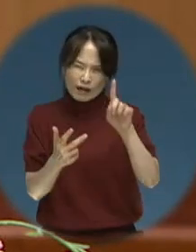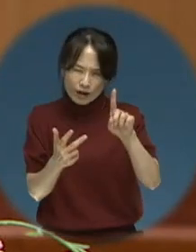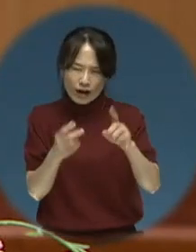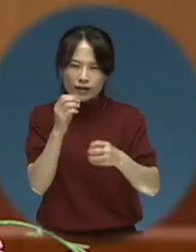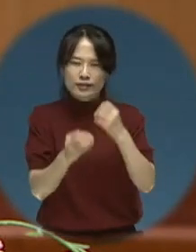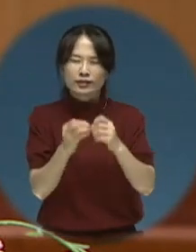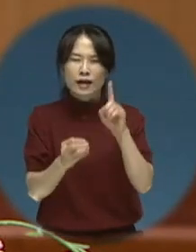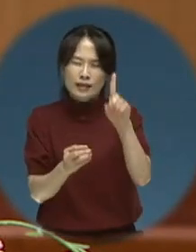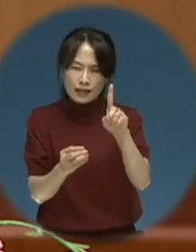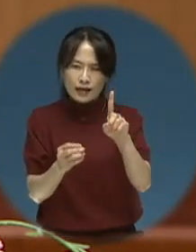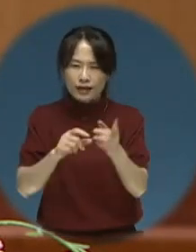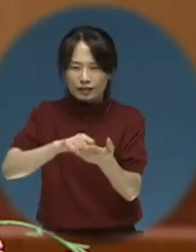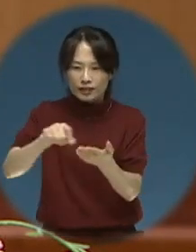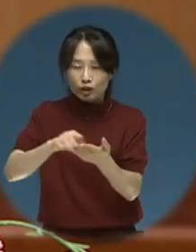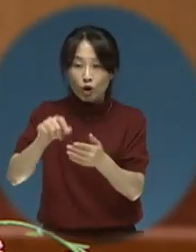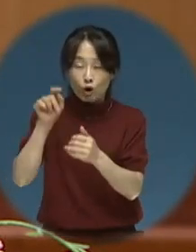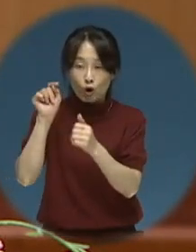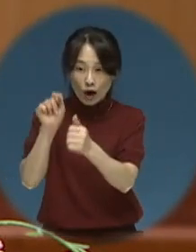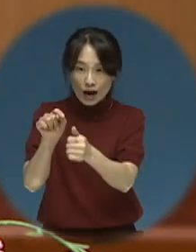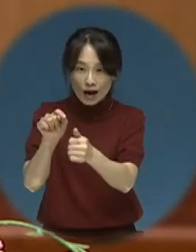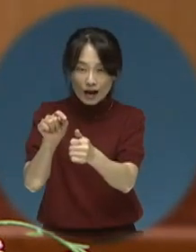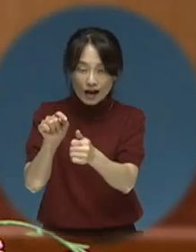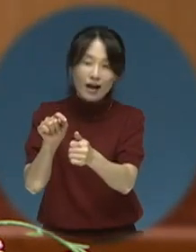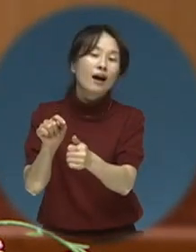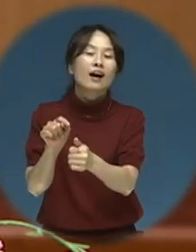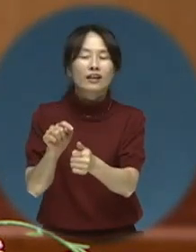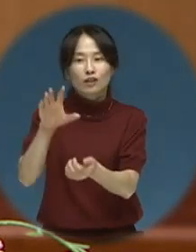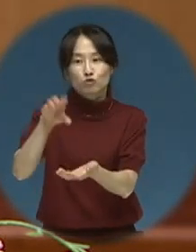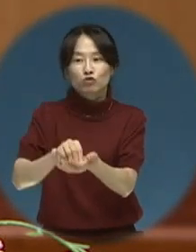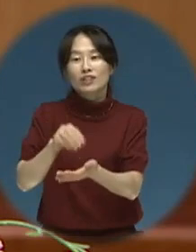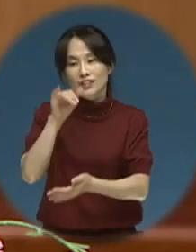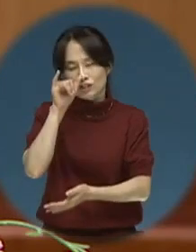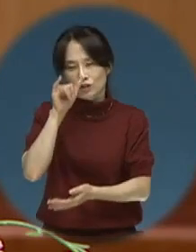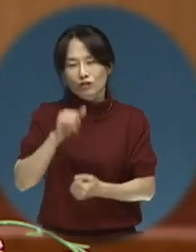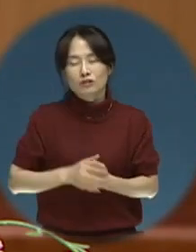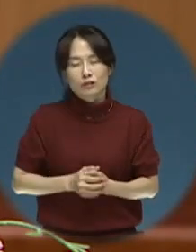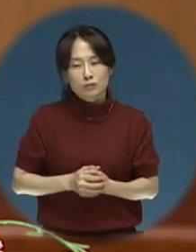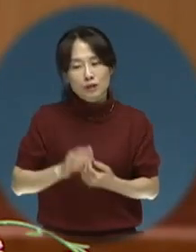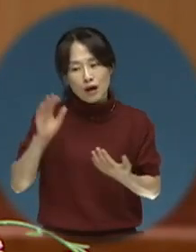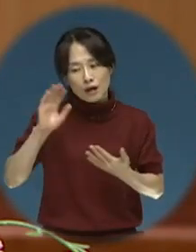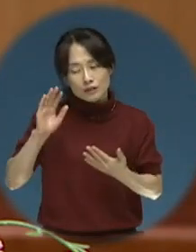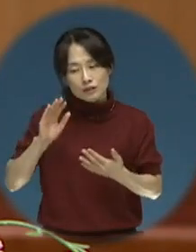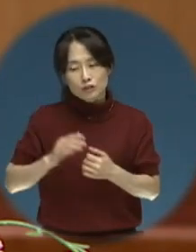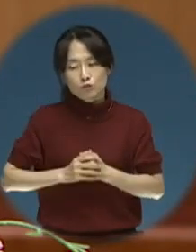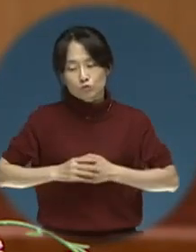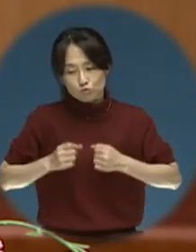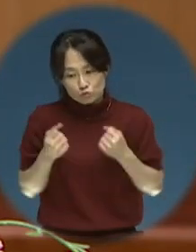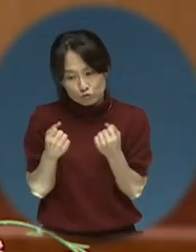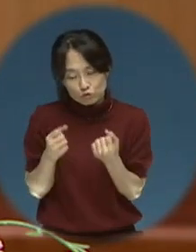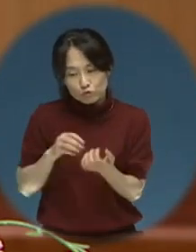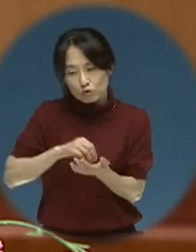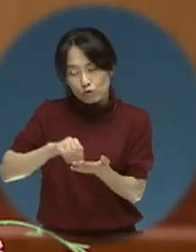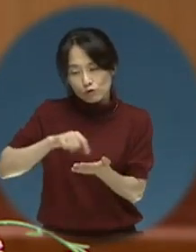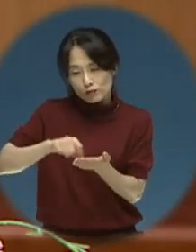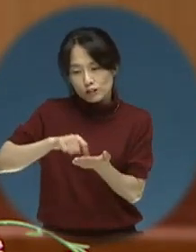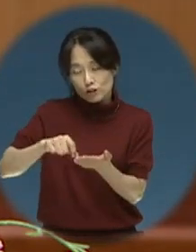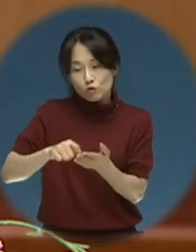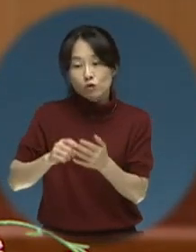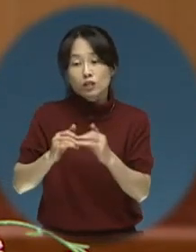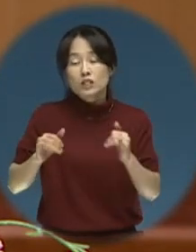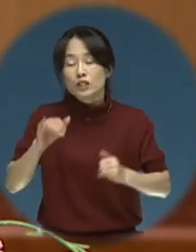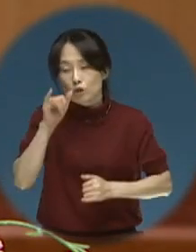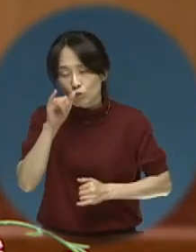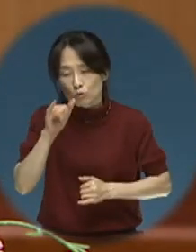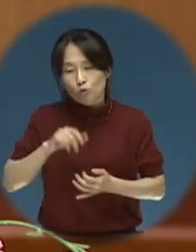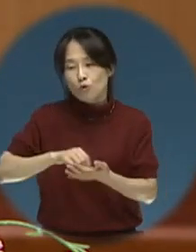일주일에 수업에. 한 편. 그러면 이제 학생들이 이제 써가는 학생도 있고 안 써가는 학생이 있는데 한 편 꼭